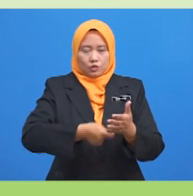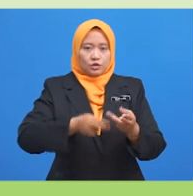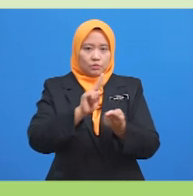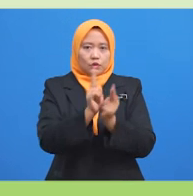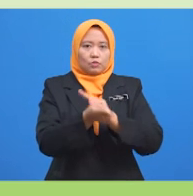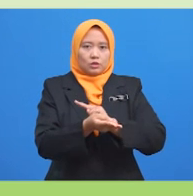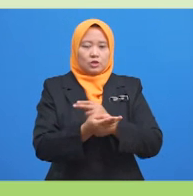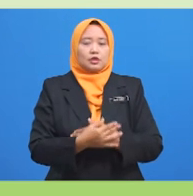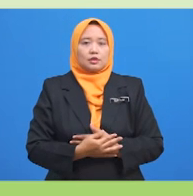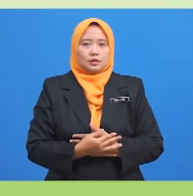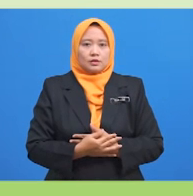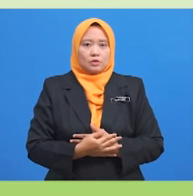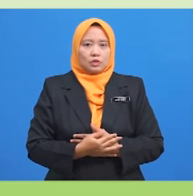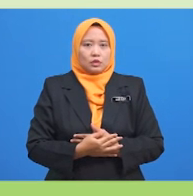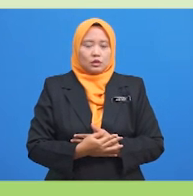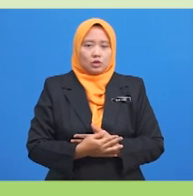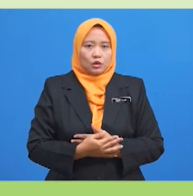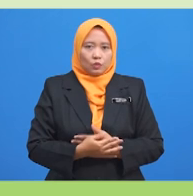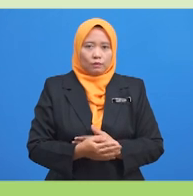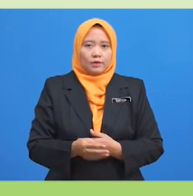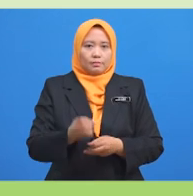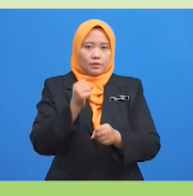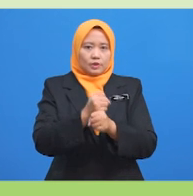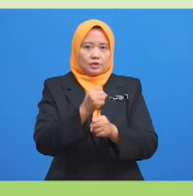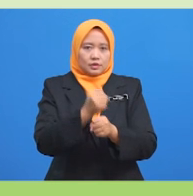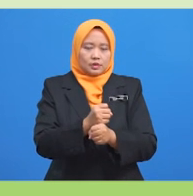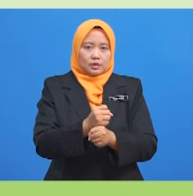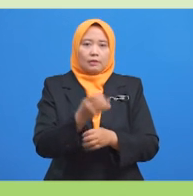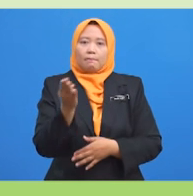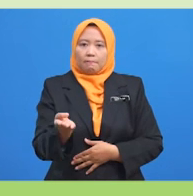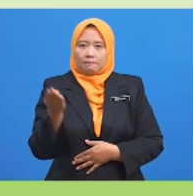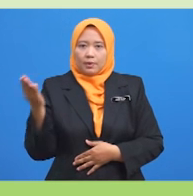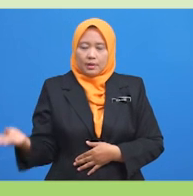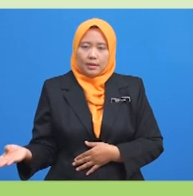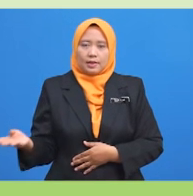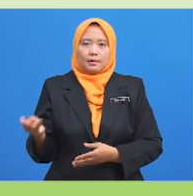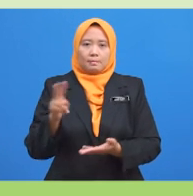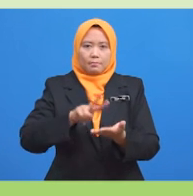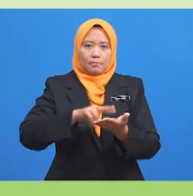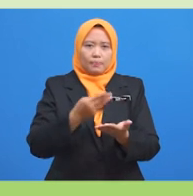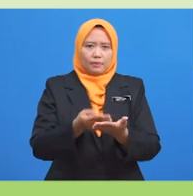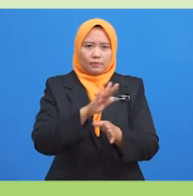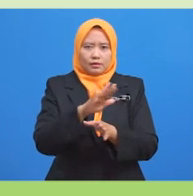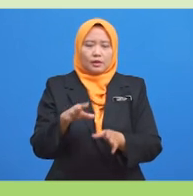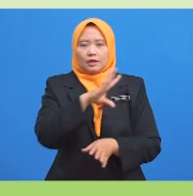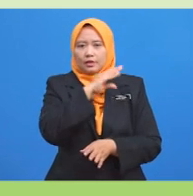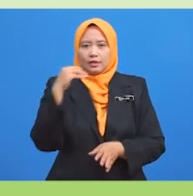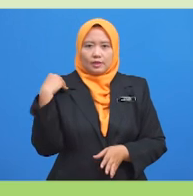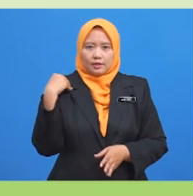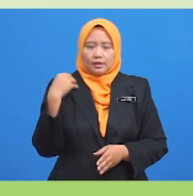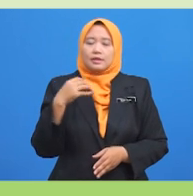yang terlibat ialah upah pekerja, bahan mentah serta bil air dan elektrik.